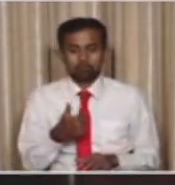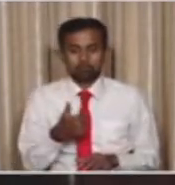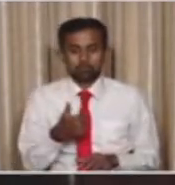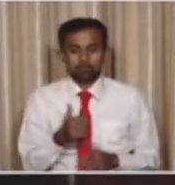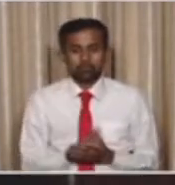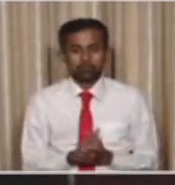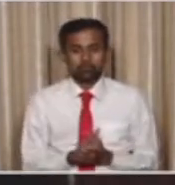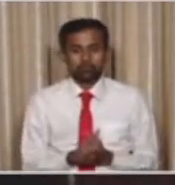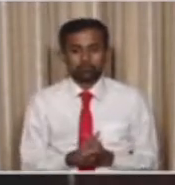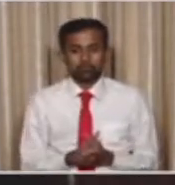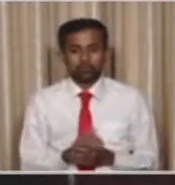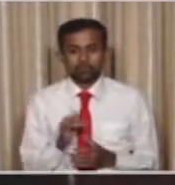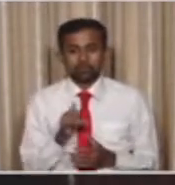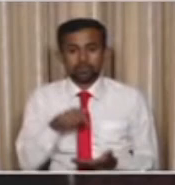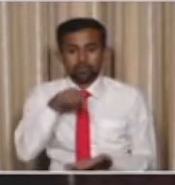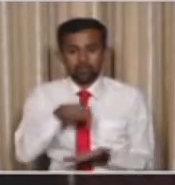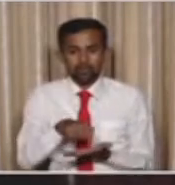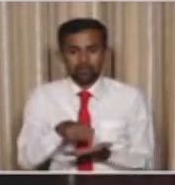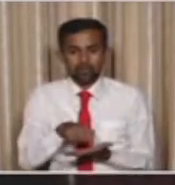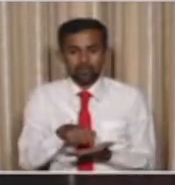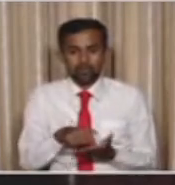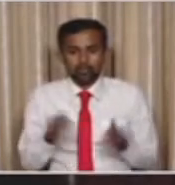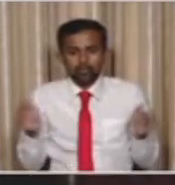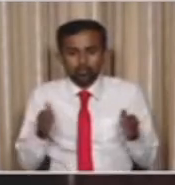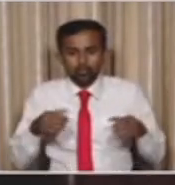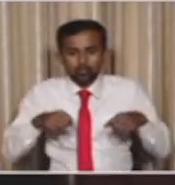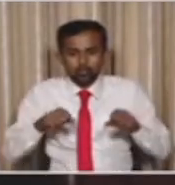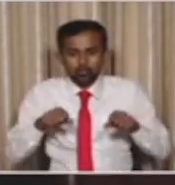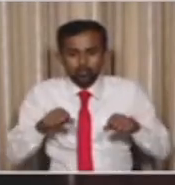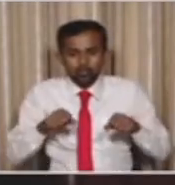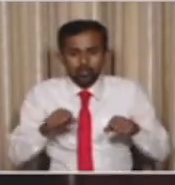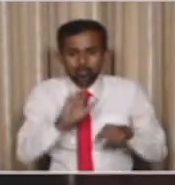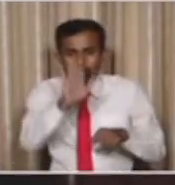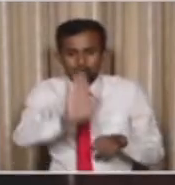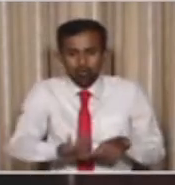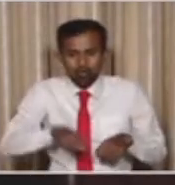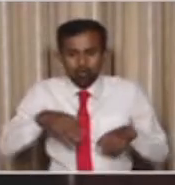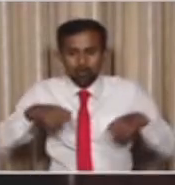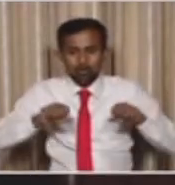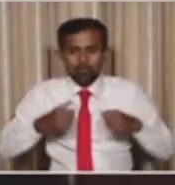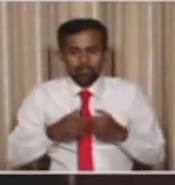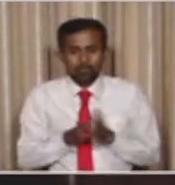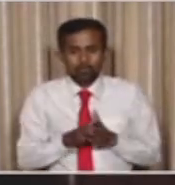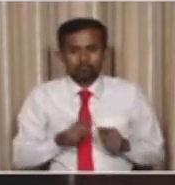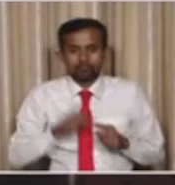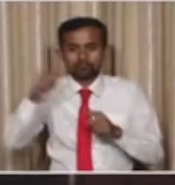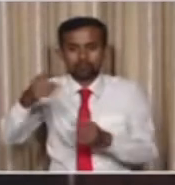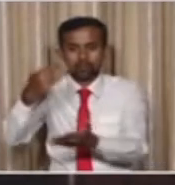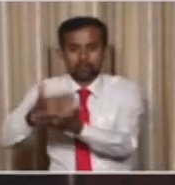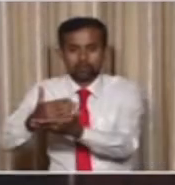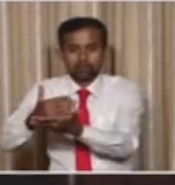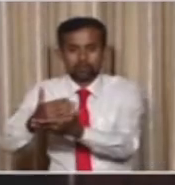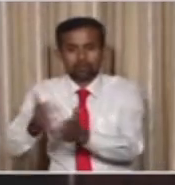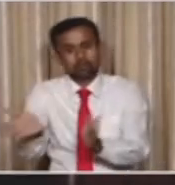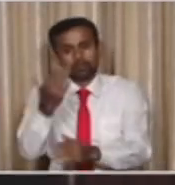එහාට ගිහිල්ලා සමහර නගරවල තියෙනවා පොඩි ස්කූටර් බයික්ස්. ඒවට පොඩි ගාණක් ගෙවලා තමන්ගේ ගමනාන්තයේ ගිලා නතර කරලා ඒක